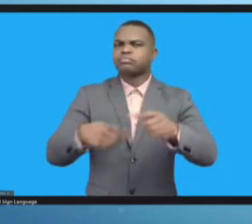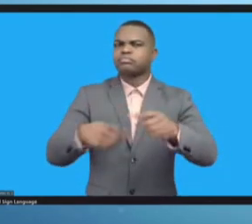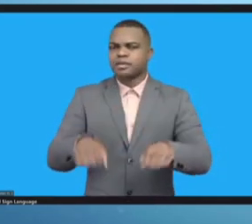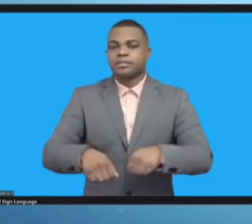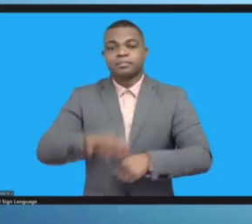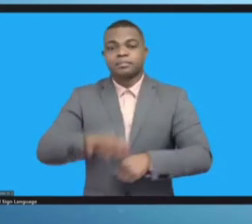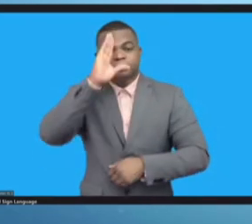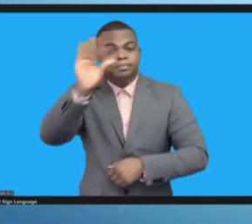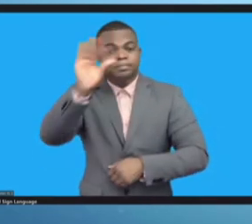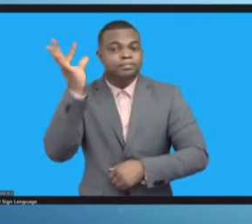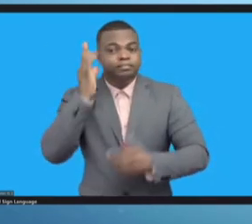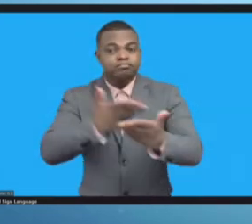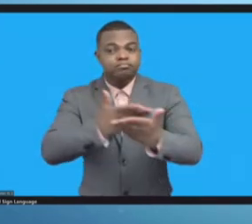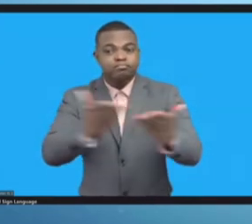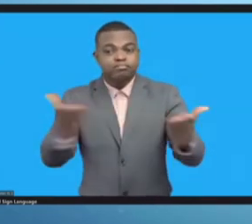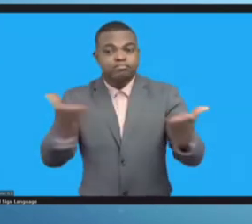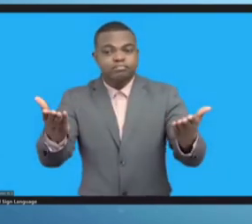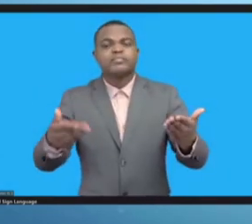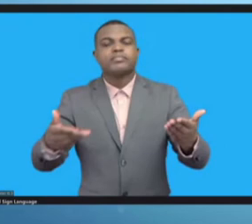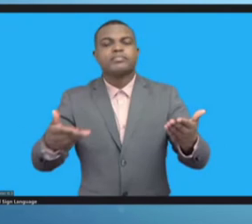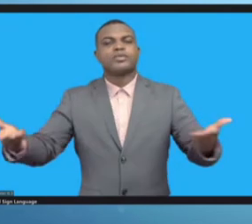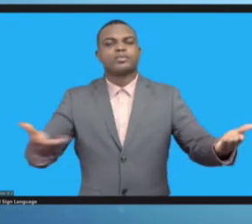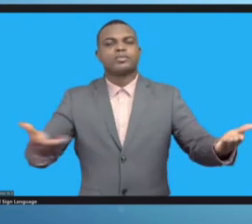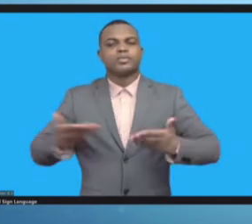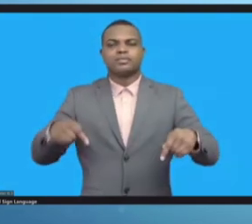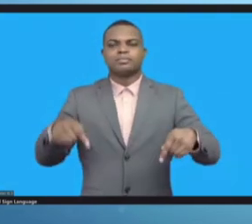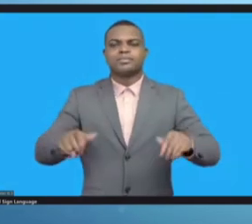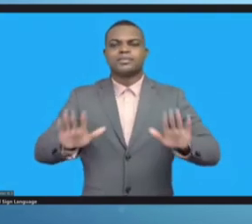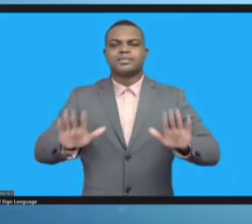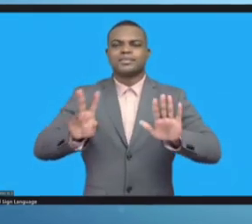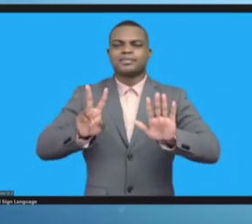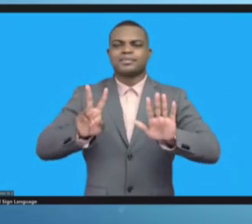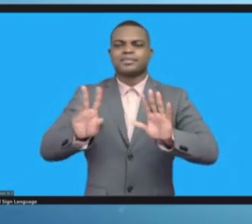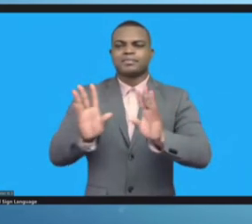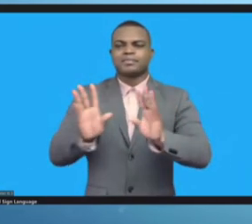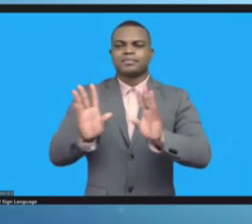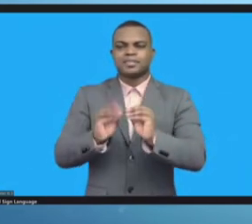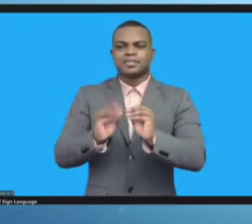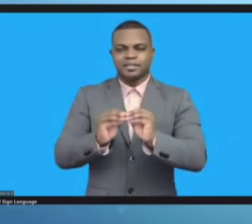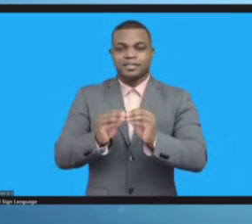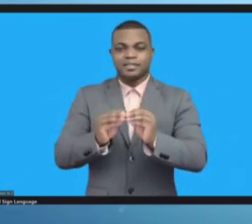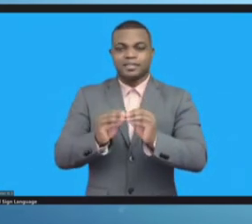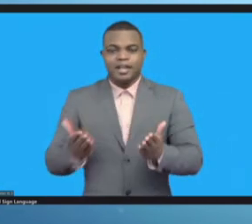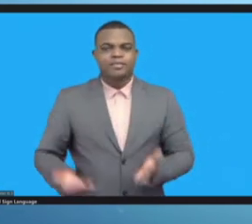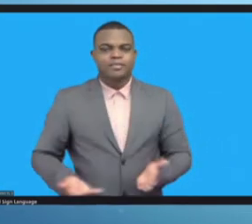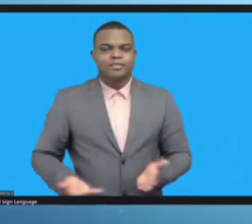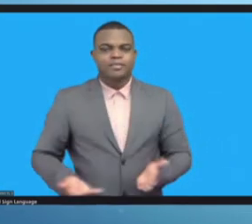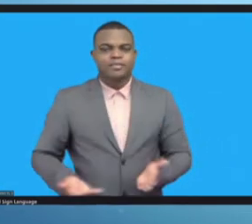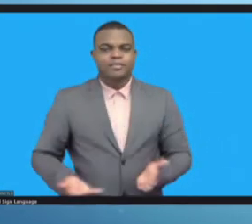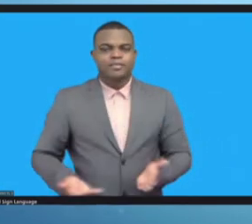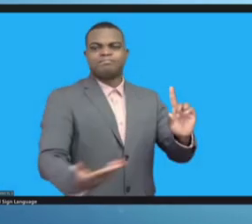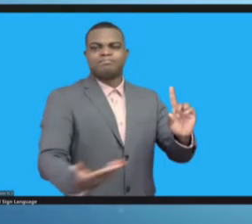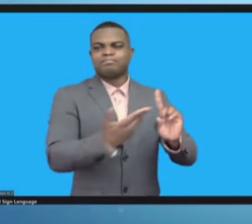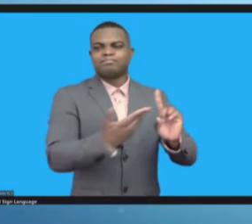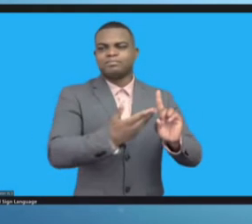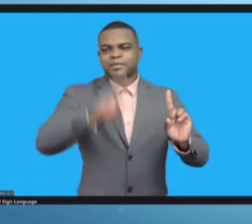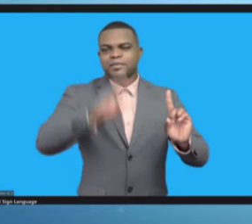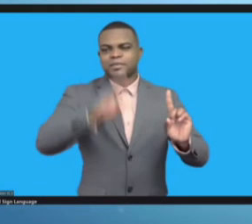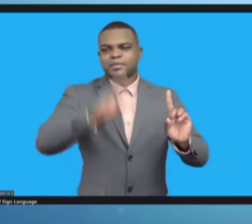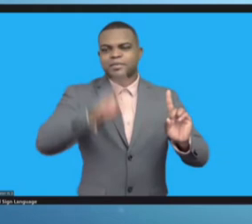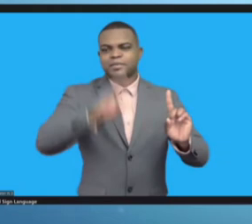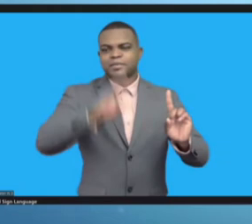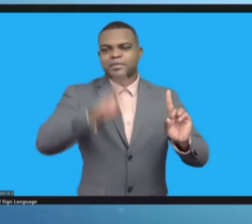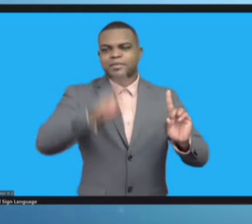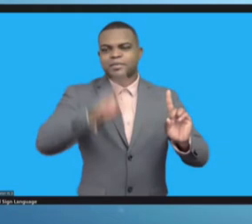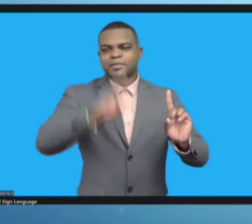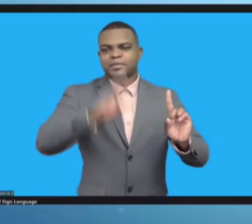le plaisir inédit d'accorder la parole à Monsieur Antonio Pedro, secrétaire exécutif par intérim de la CEA, pour son